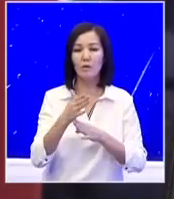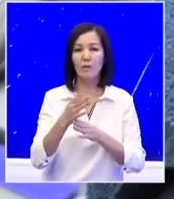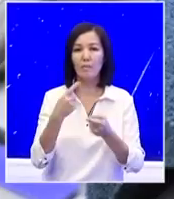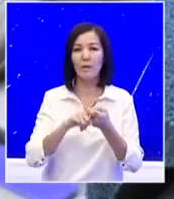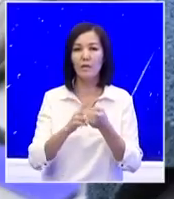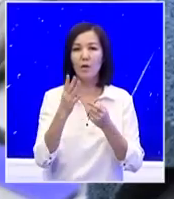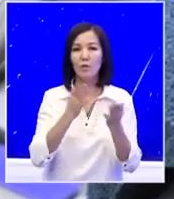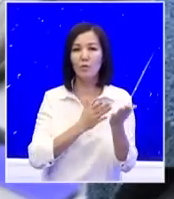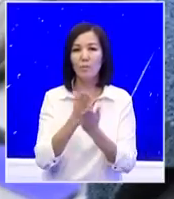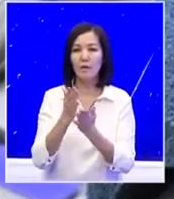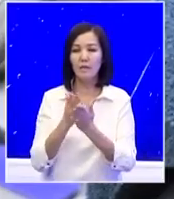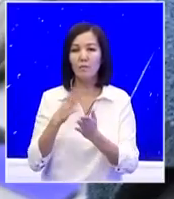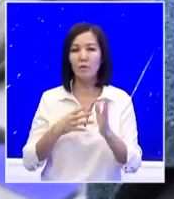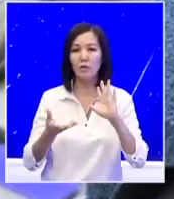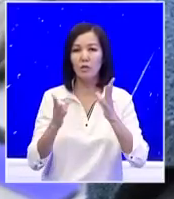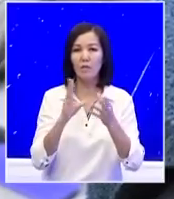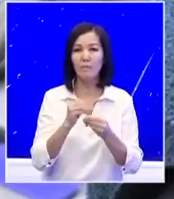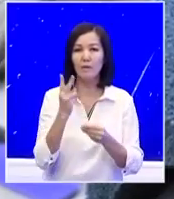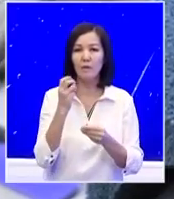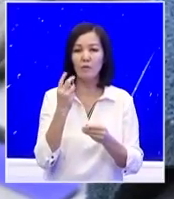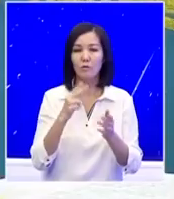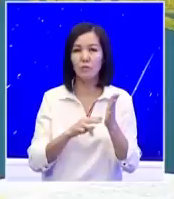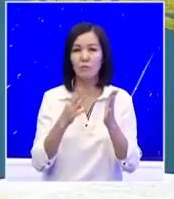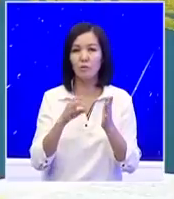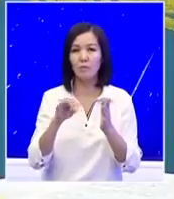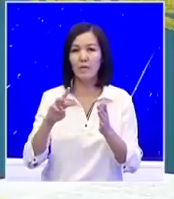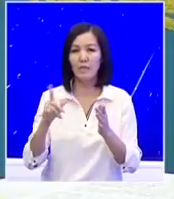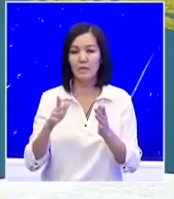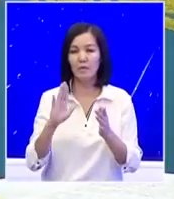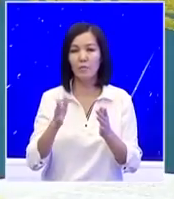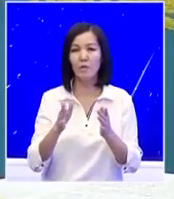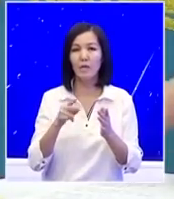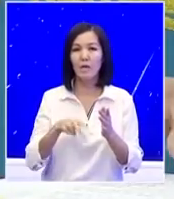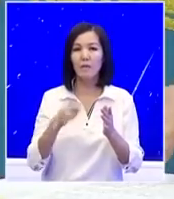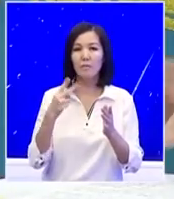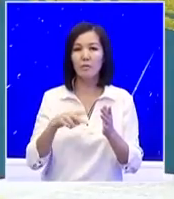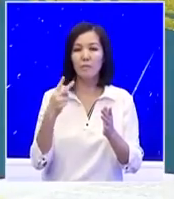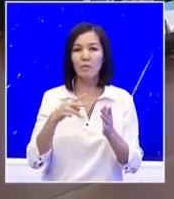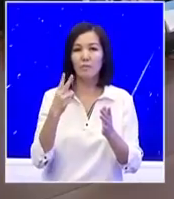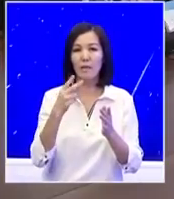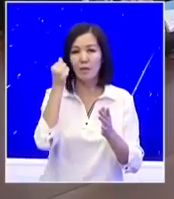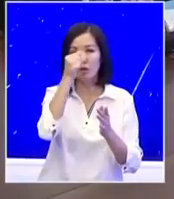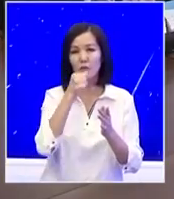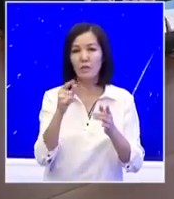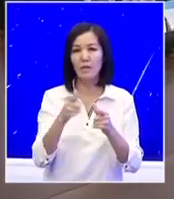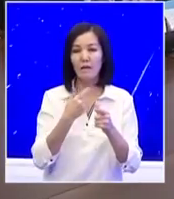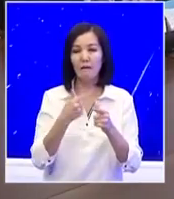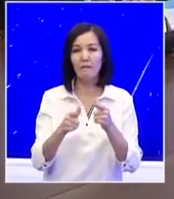байланысты 4 бағытқа бөлінген. Жалпы сомасы 274 миллиард теңге болады. 2020-2022 жылдар